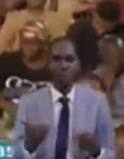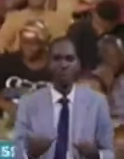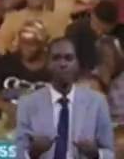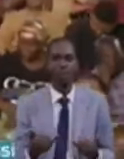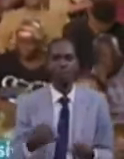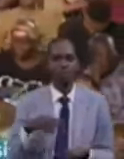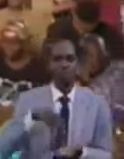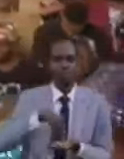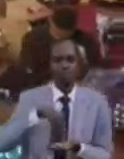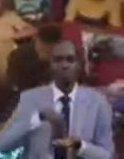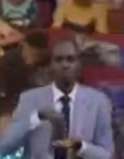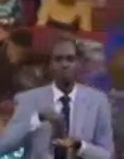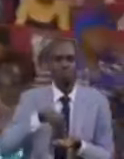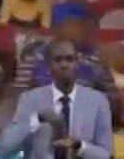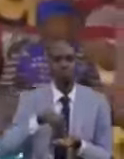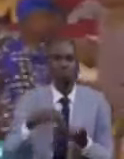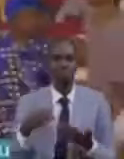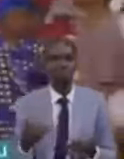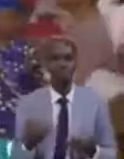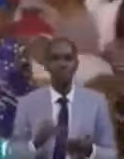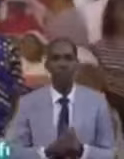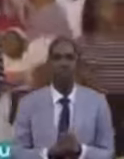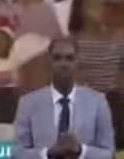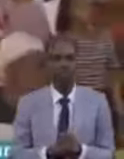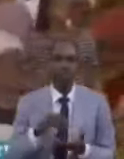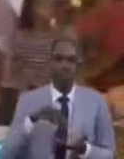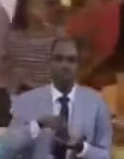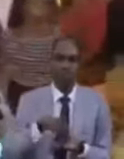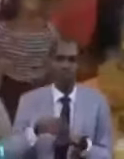vous nous allons maintenant nous tenons